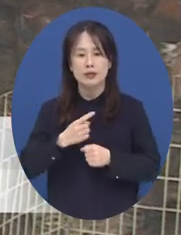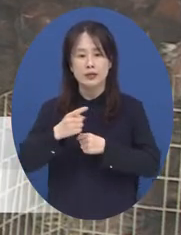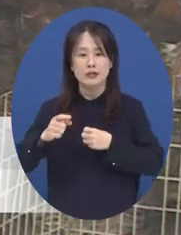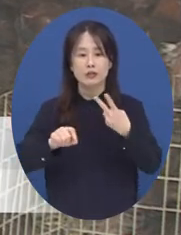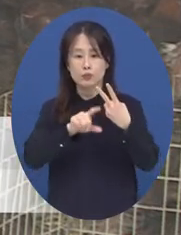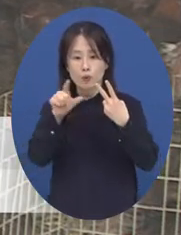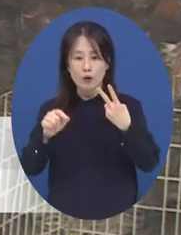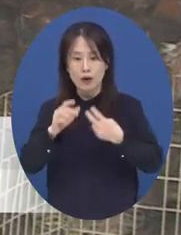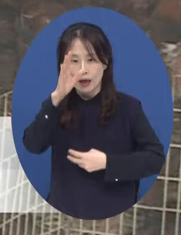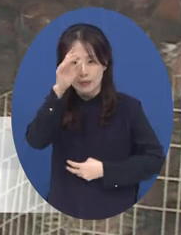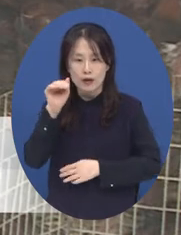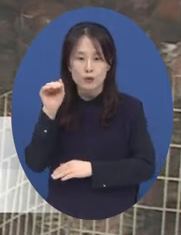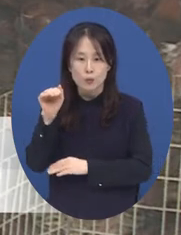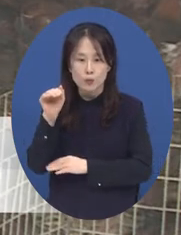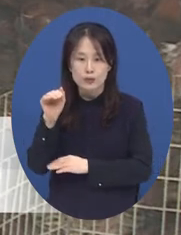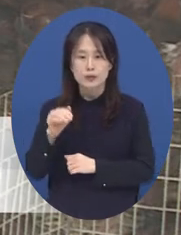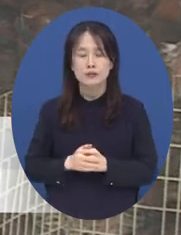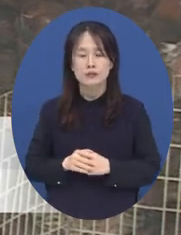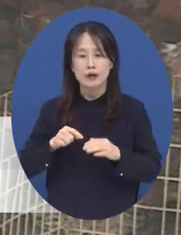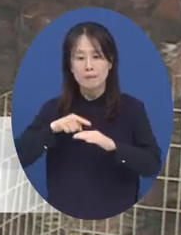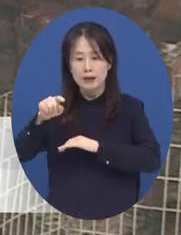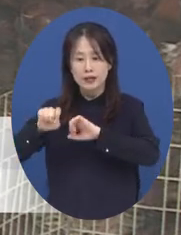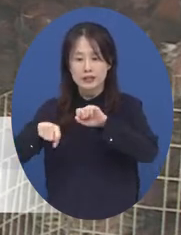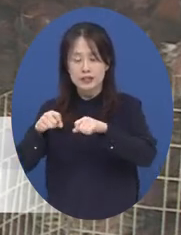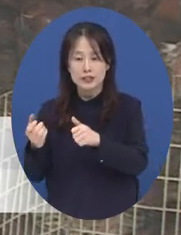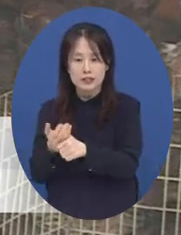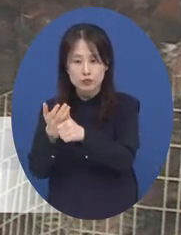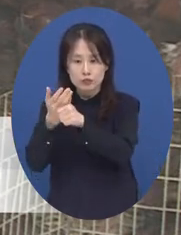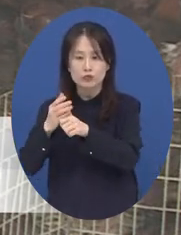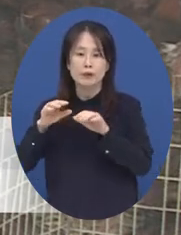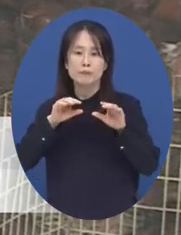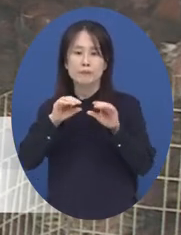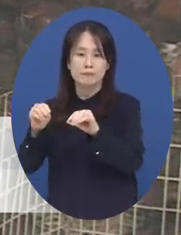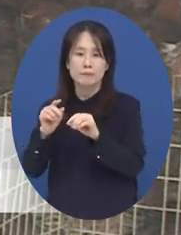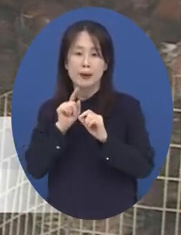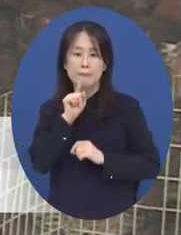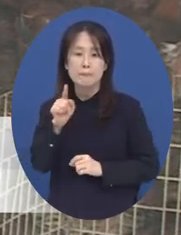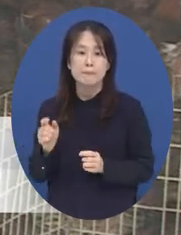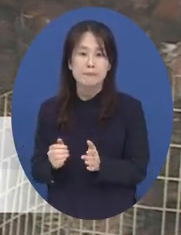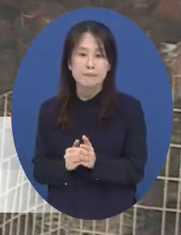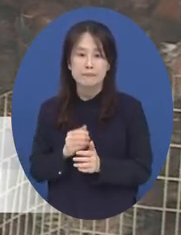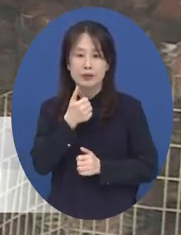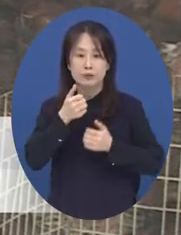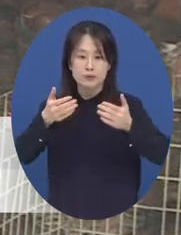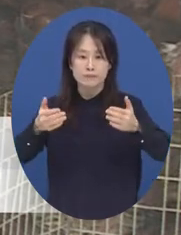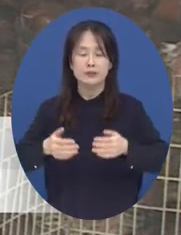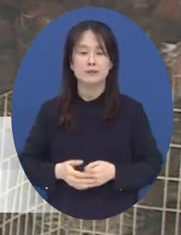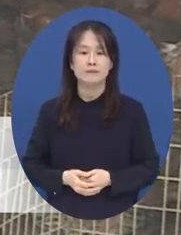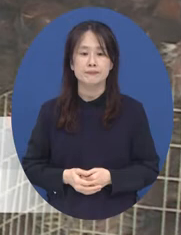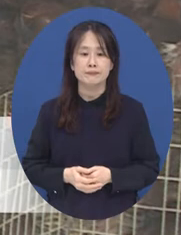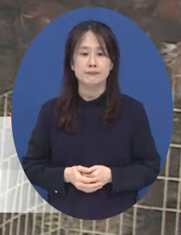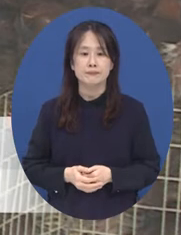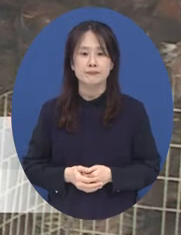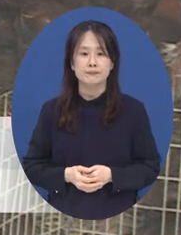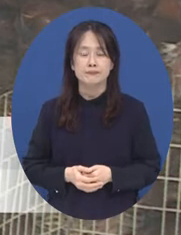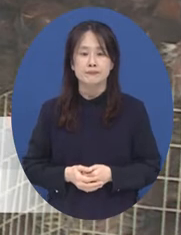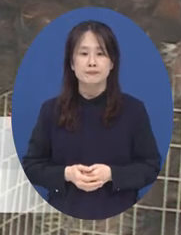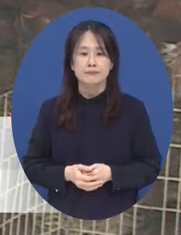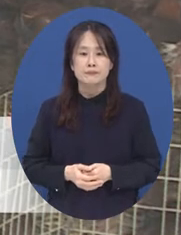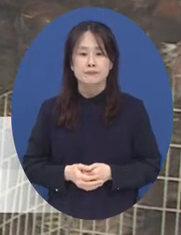경기도는 내년 2월까지 닭이나 오리 등 가금류 방사 사역을 금지한다 고 밝혔습니다 초 창 순 기자의